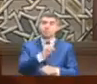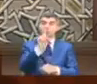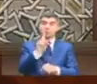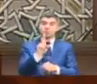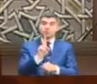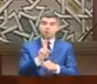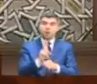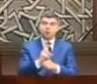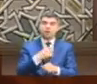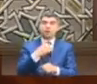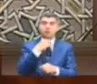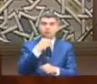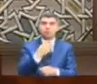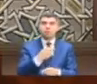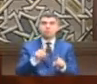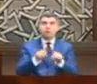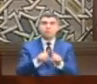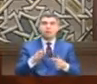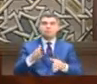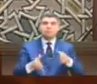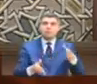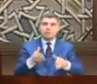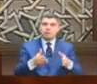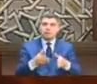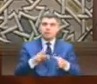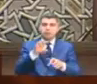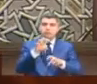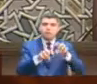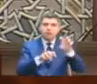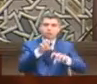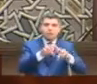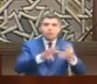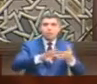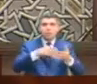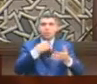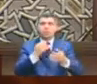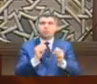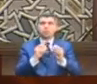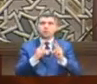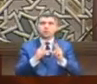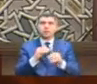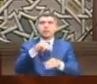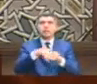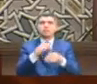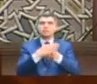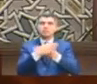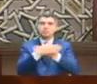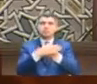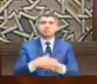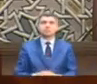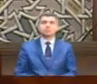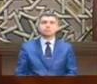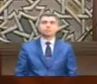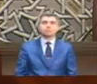وزير وضعيه المزريه لبعض الطرق بالمملكه المغربيه للسيدات والساده المحترمين من فريق التجمع الوطني الاحرار. تفضل السيد